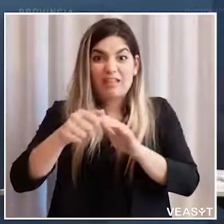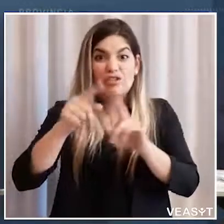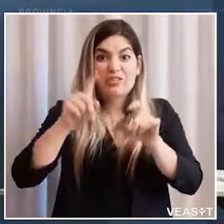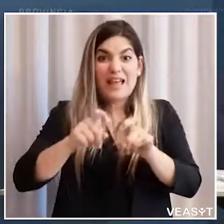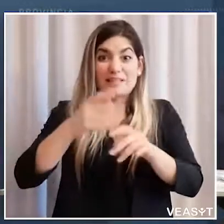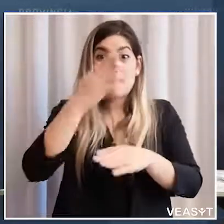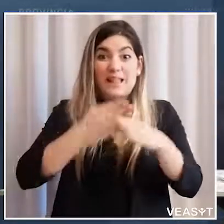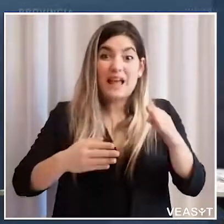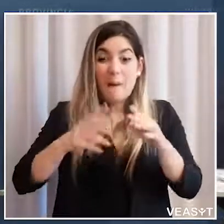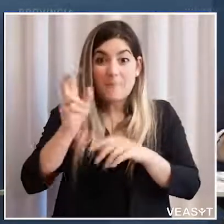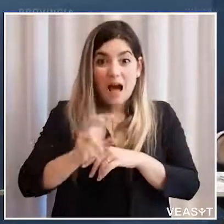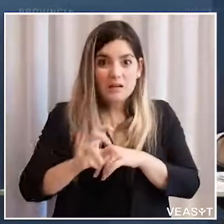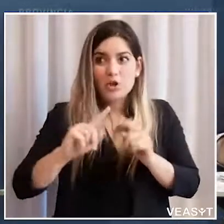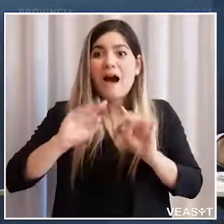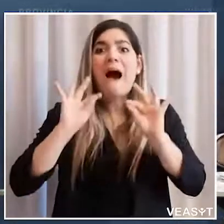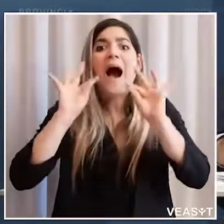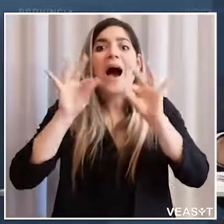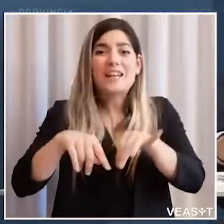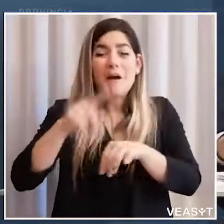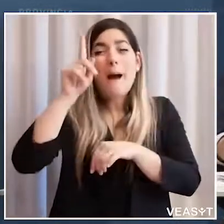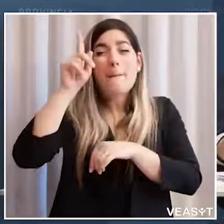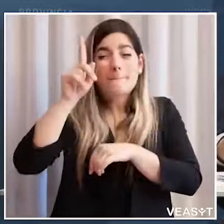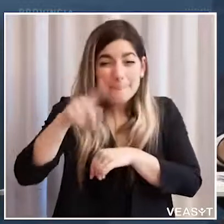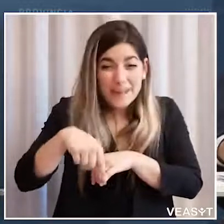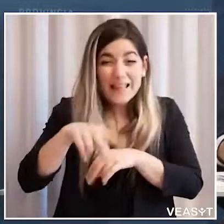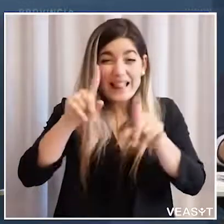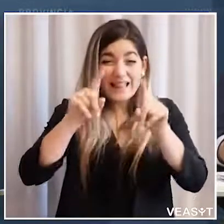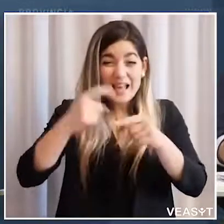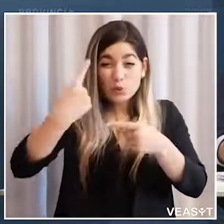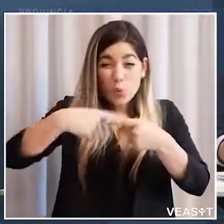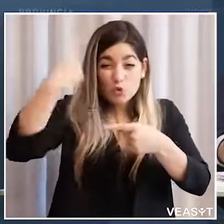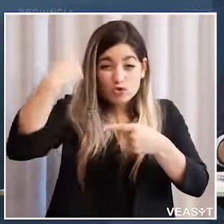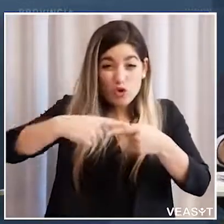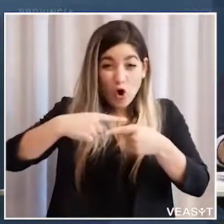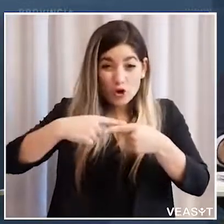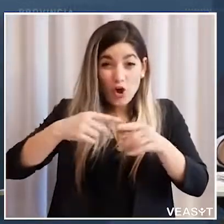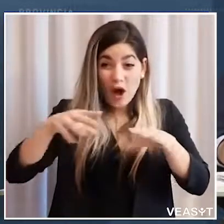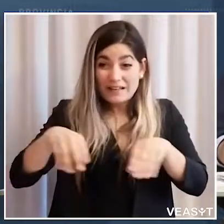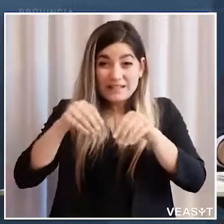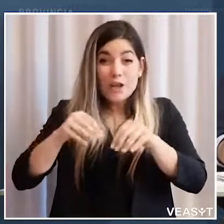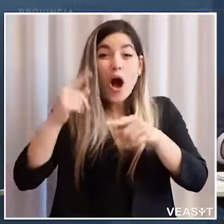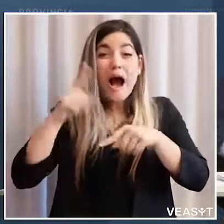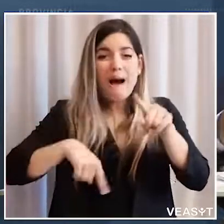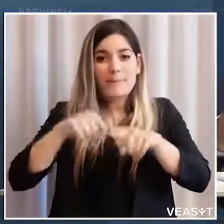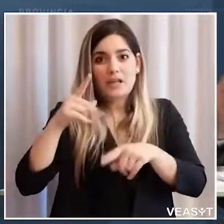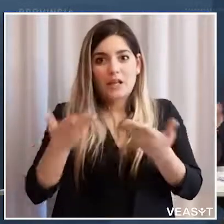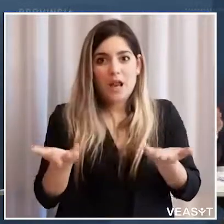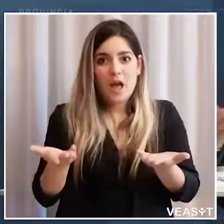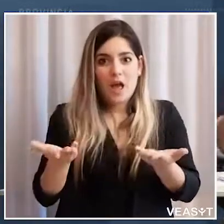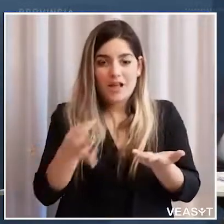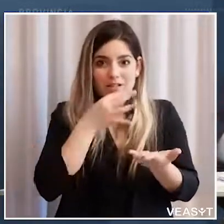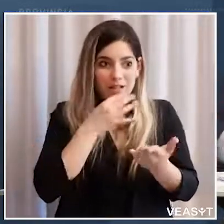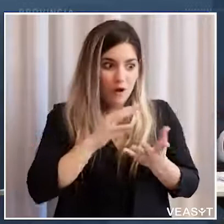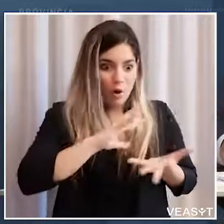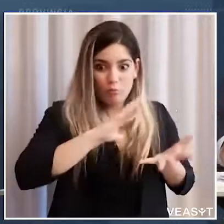17 marzo arrivare a oltre mille test al giorno dal 3 aprile per quello un 20 volte tanto